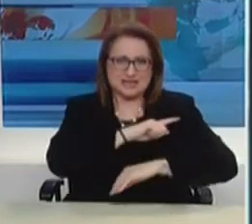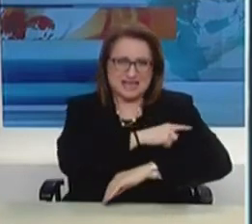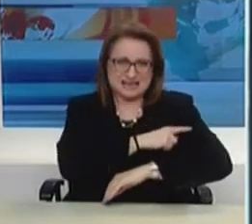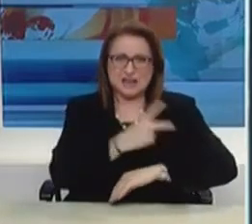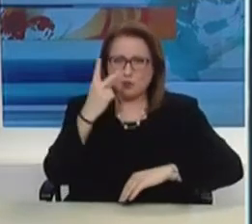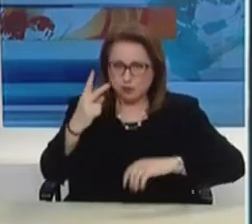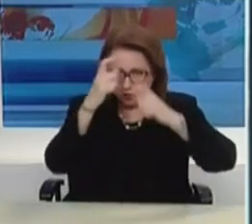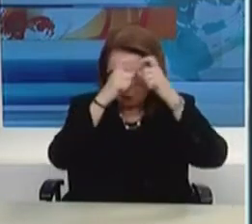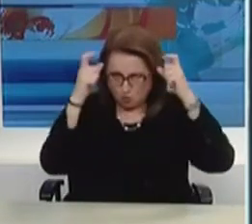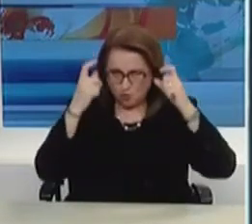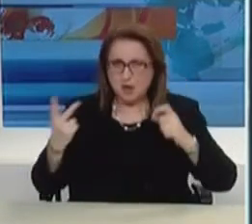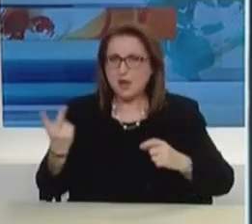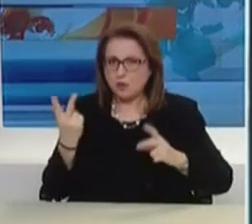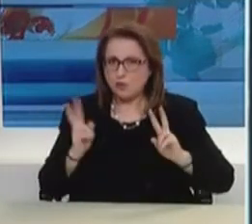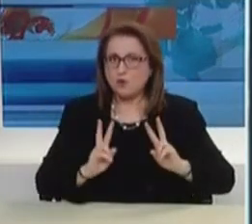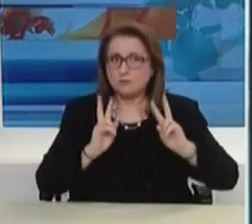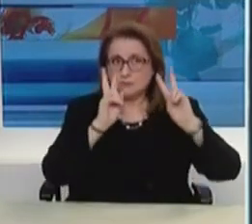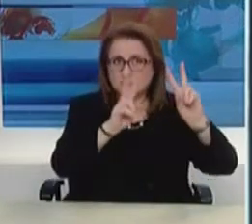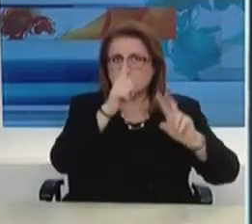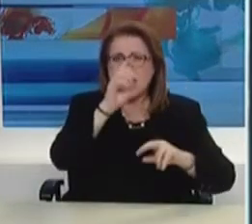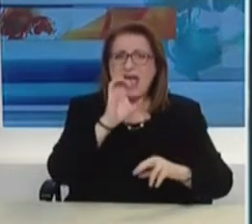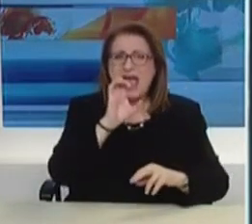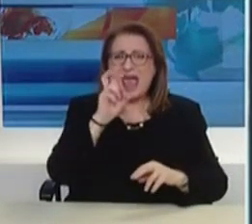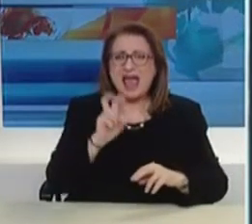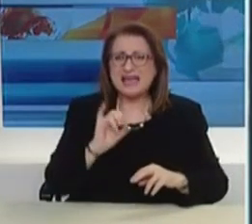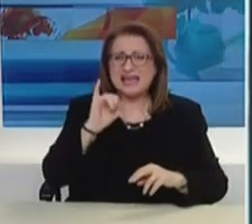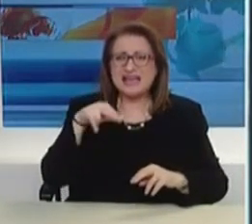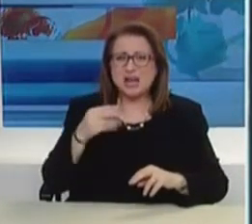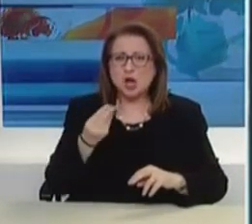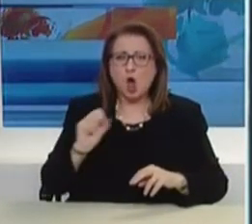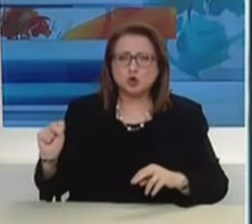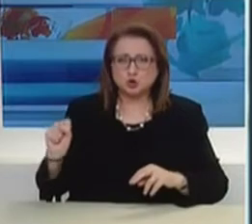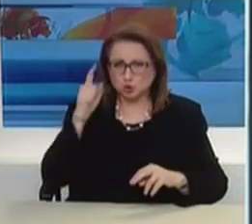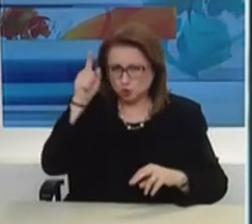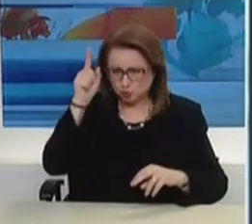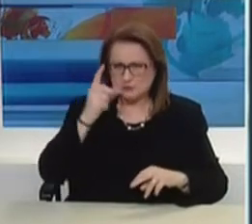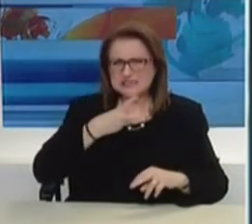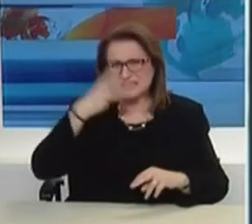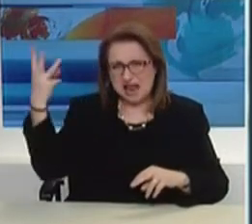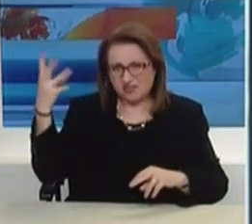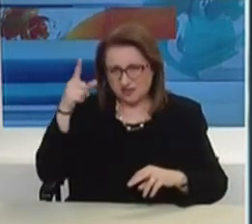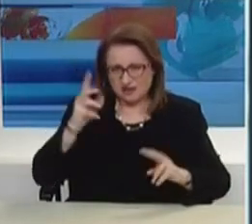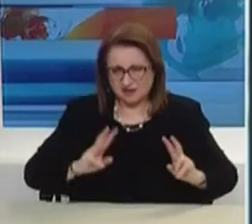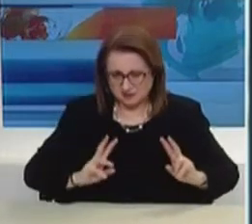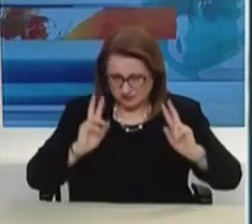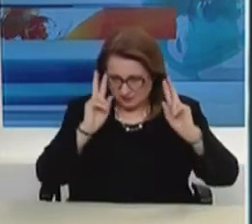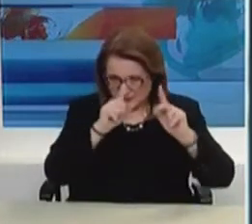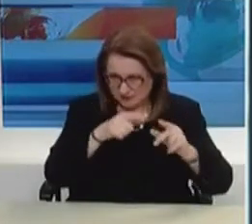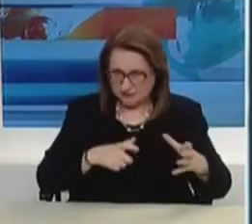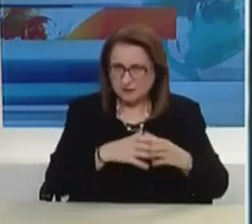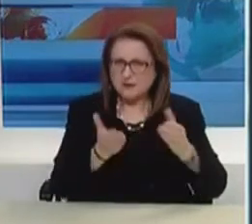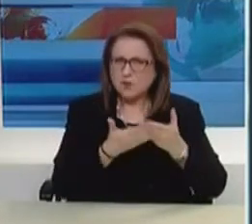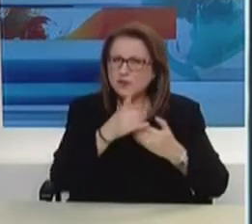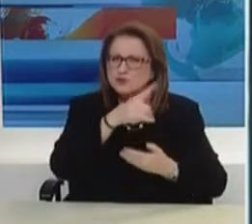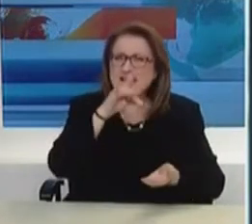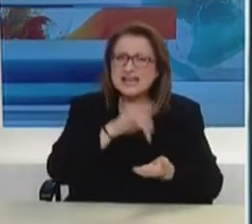αποστέλλονται στο Υγειονομικό Κέντρο Εχήνου, το οποίο μεταφέρεται στη Σμύνθη μέσα στις επόμενες 24 ώρες. Ενέργειες γίνονται και για την περαιτέρω ενίσχυση του Κέντρου